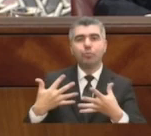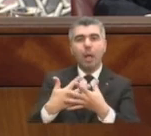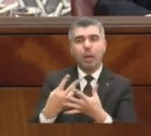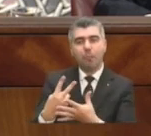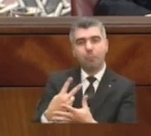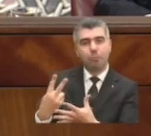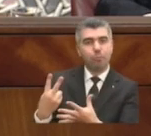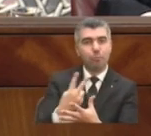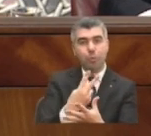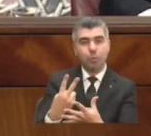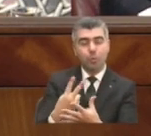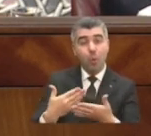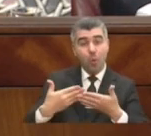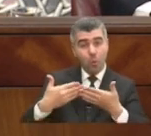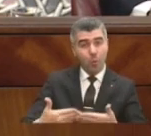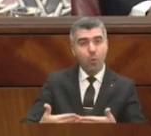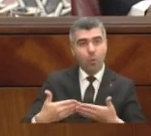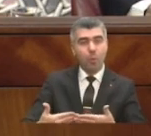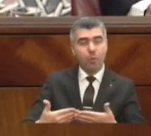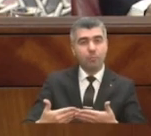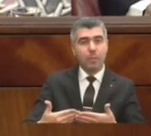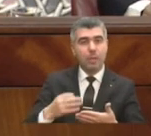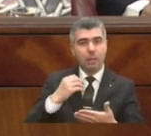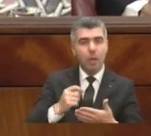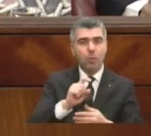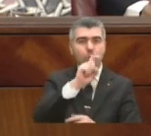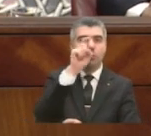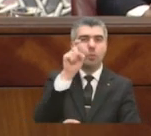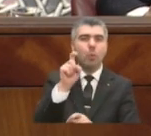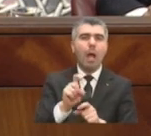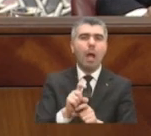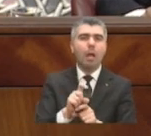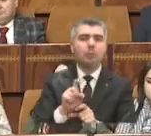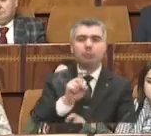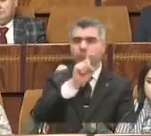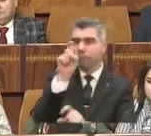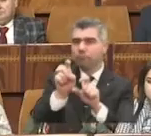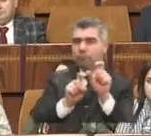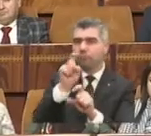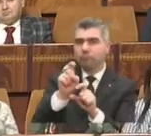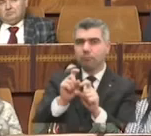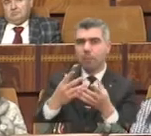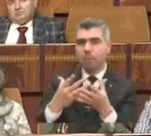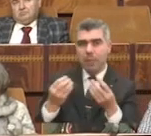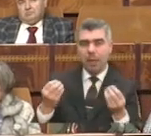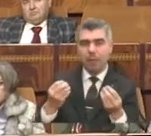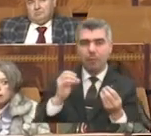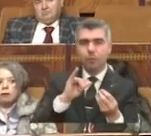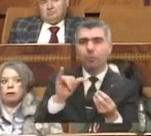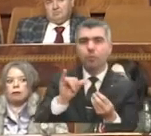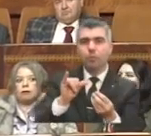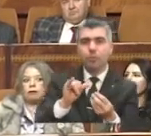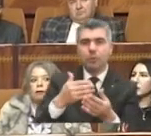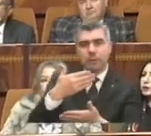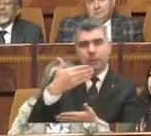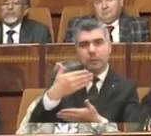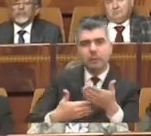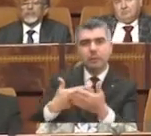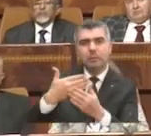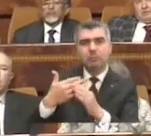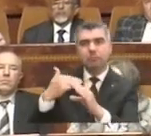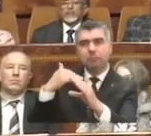هي اليوم موضوع سؤال ومساءله على ضوء التوصيه الاخيره